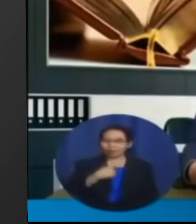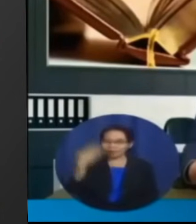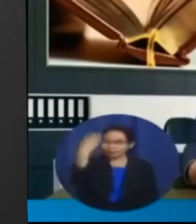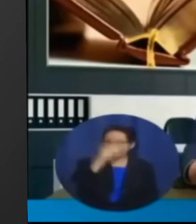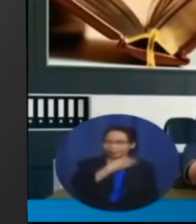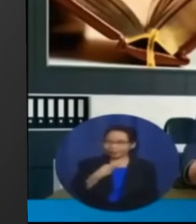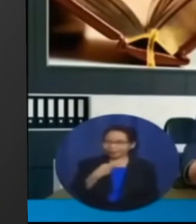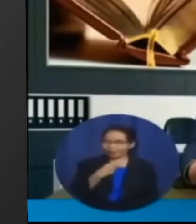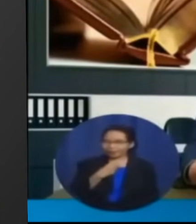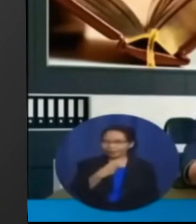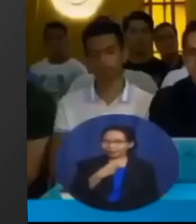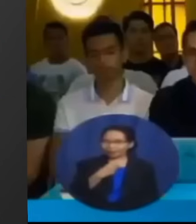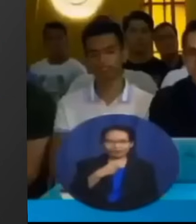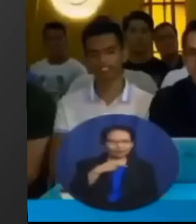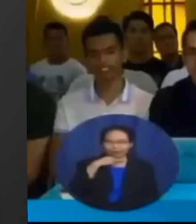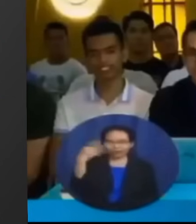eh.